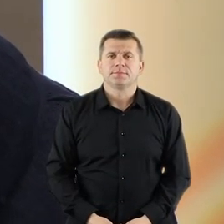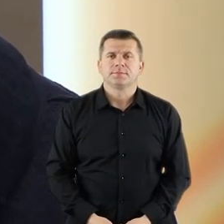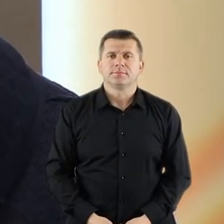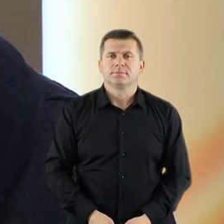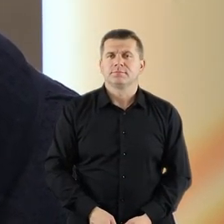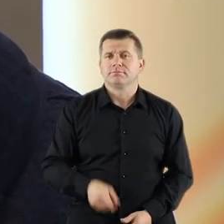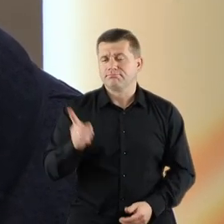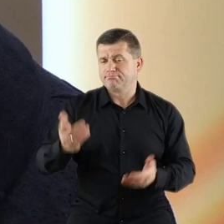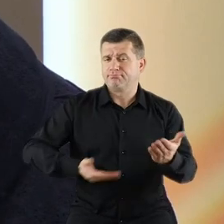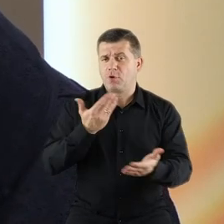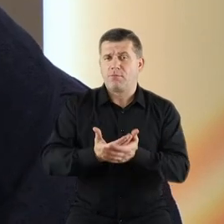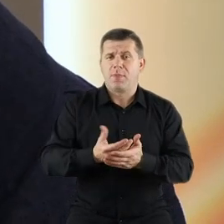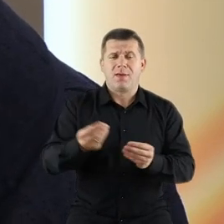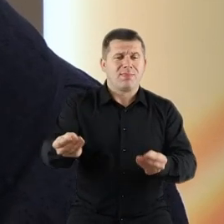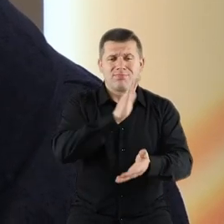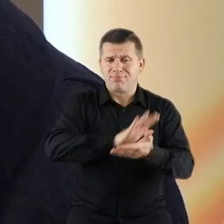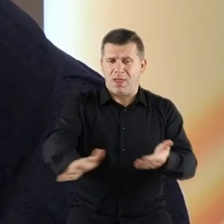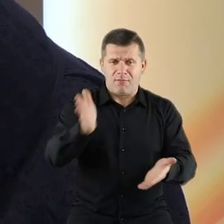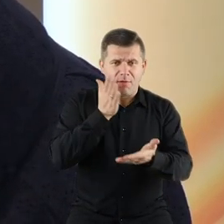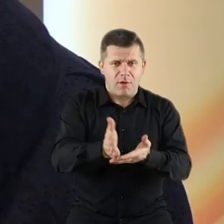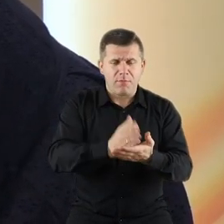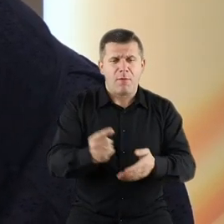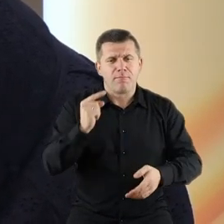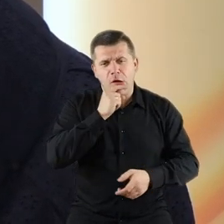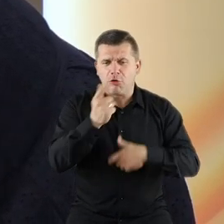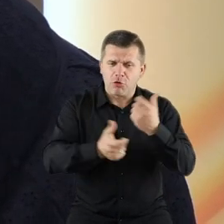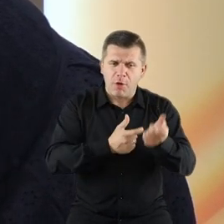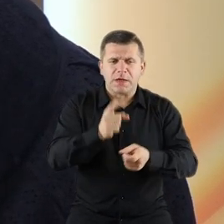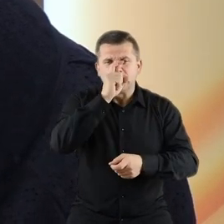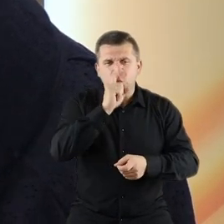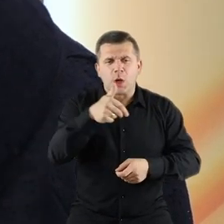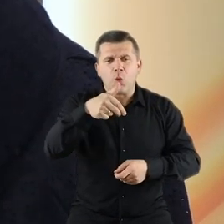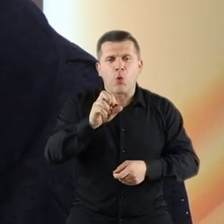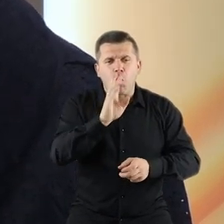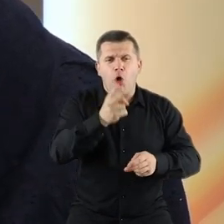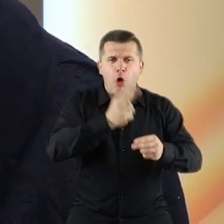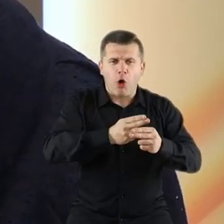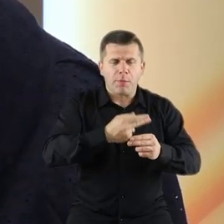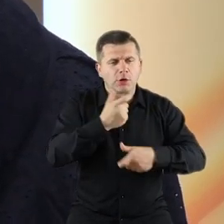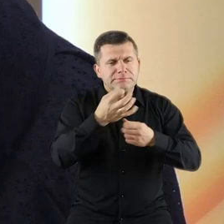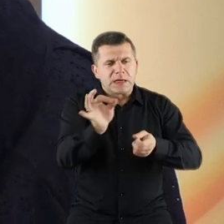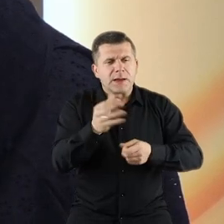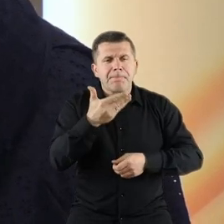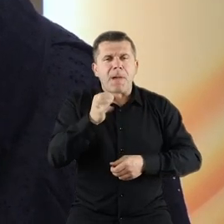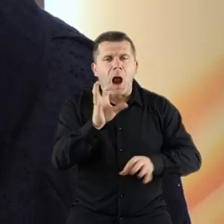ta niezwłocznie zaproponowała darmową pomoc mówiąc że potrafi odczytać złe uroki i choroby